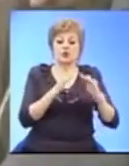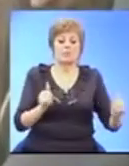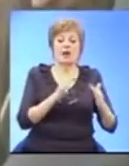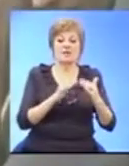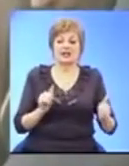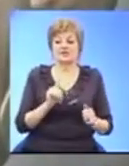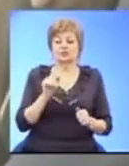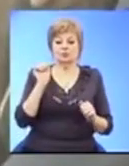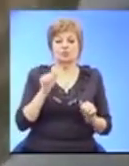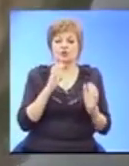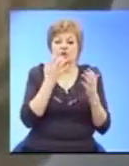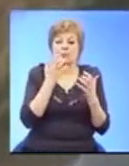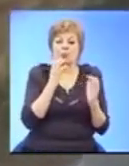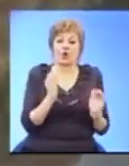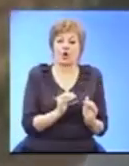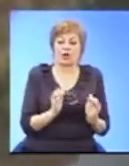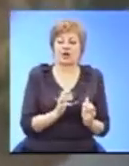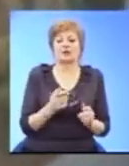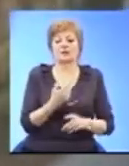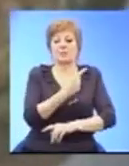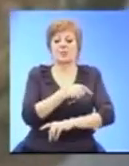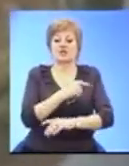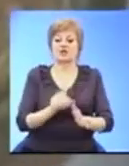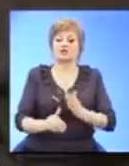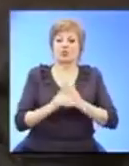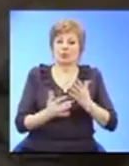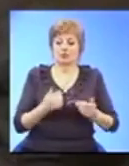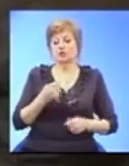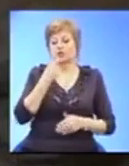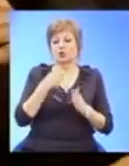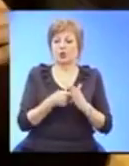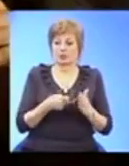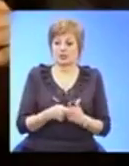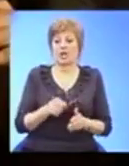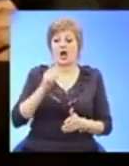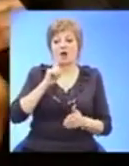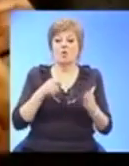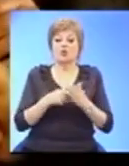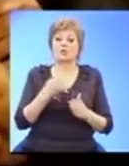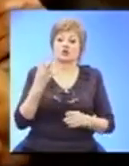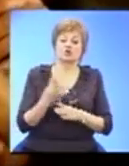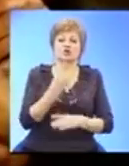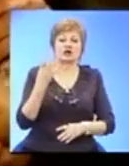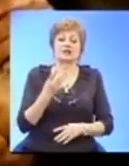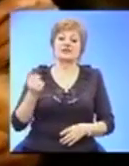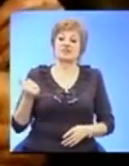всі нужденні зможуть обігрітися, отримати медичну допомогу і харчування. Поки годувати їх планують 4 рази на